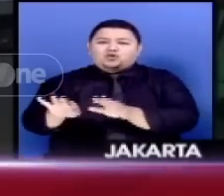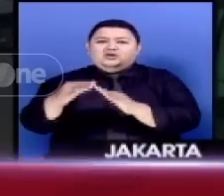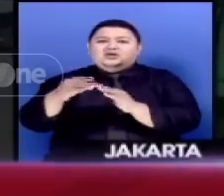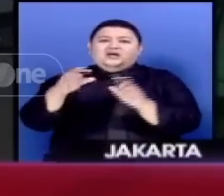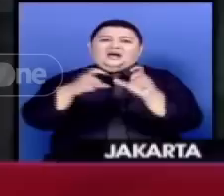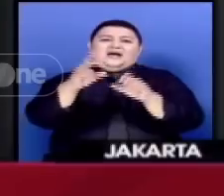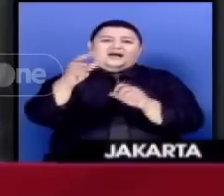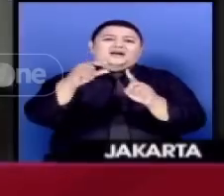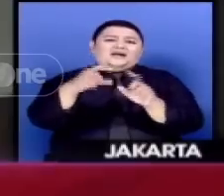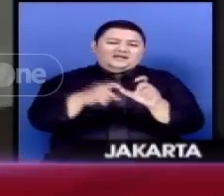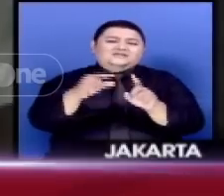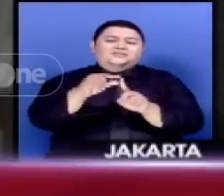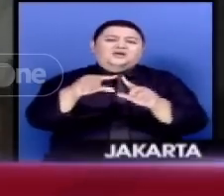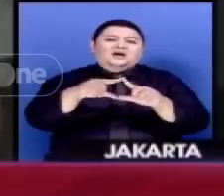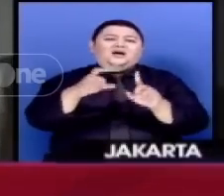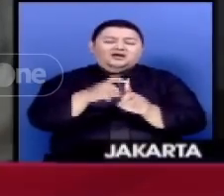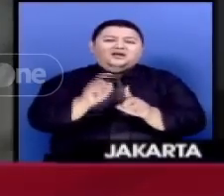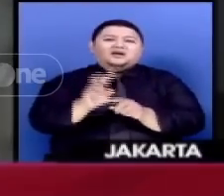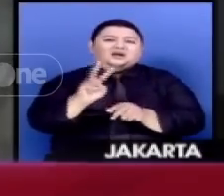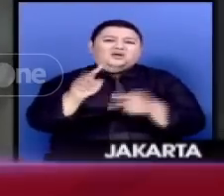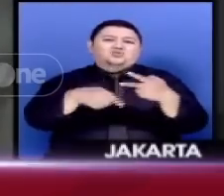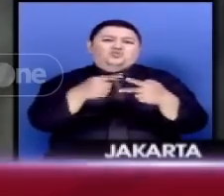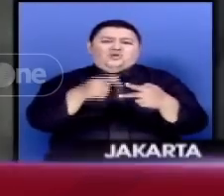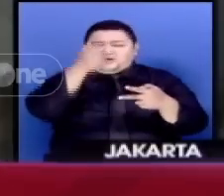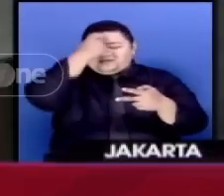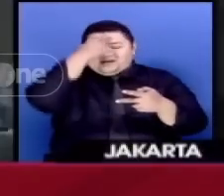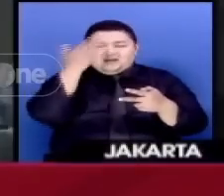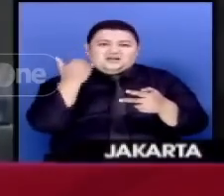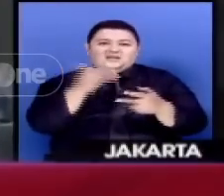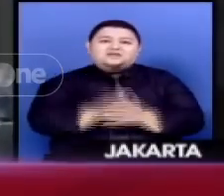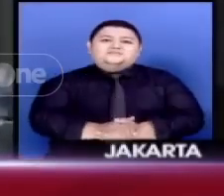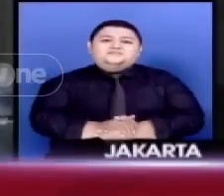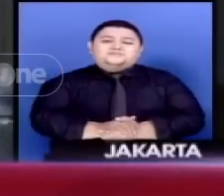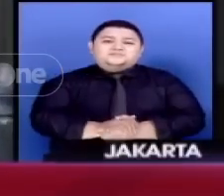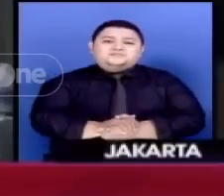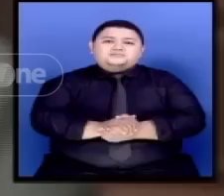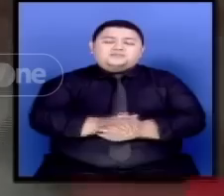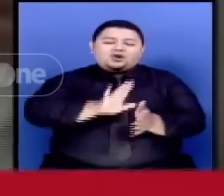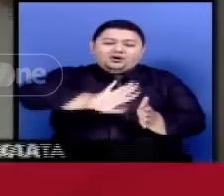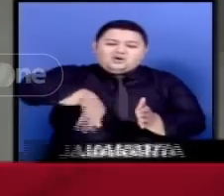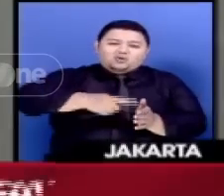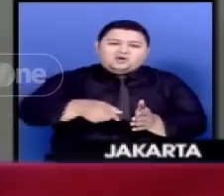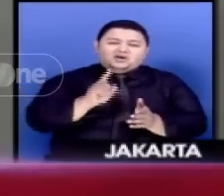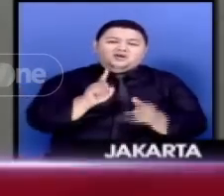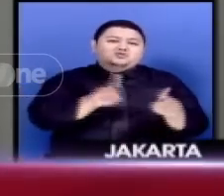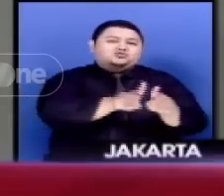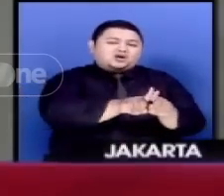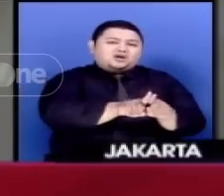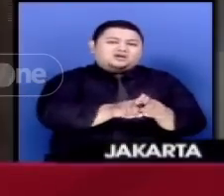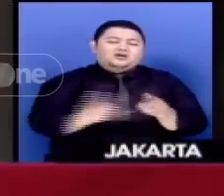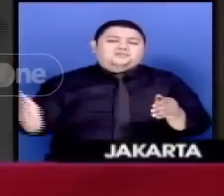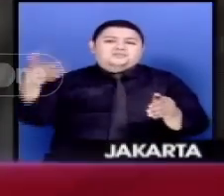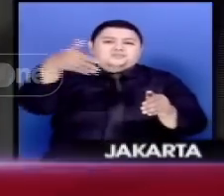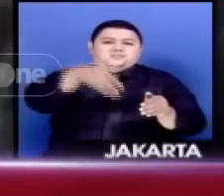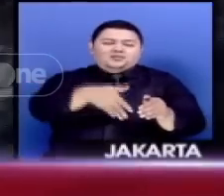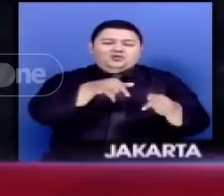RSPAD karena sakit diabetes dan kanker yang dideritanya. Sejumlah keluarga dan kerabat mulai